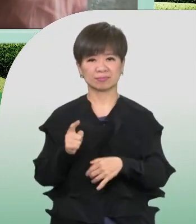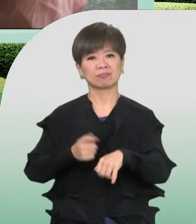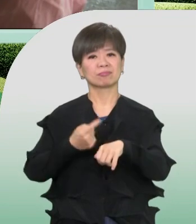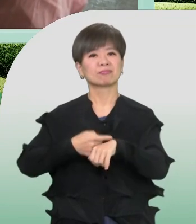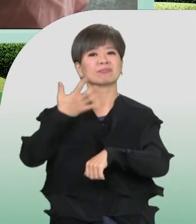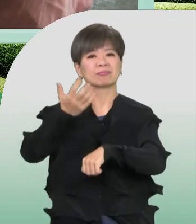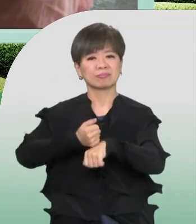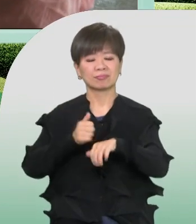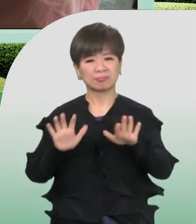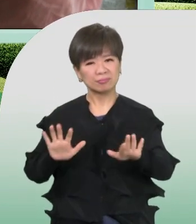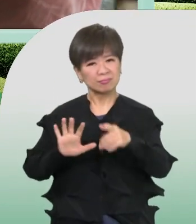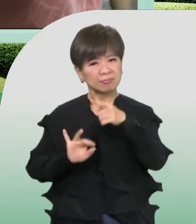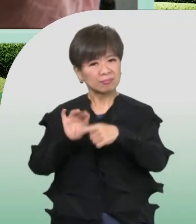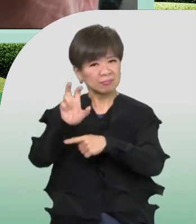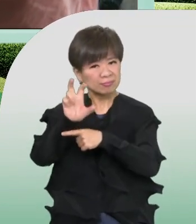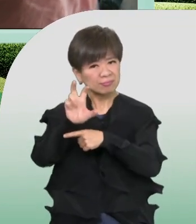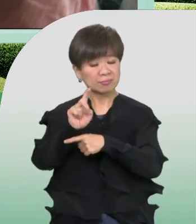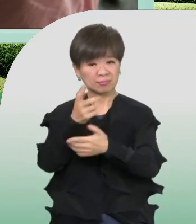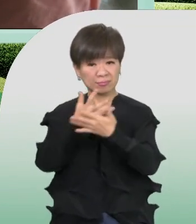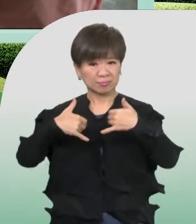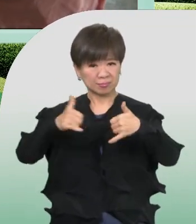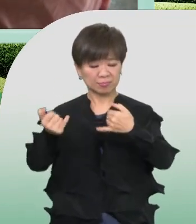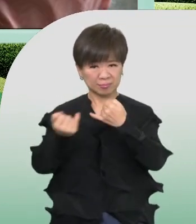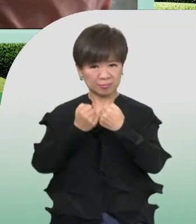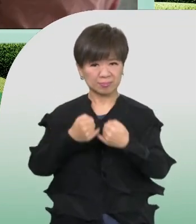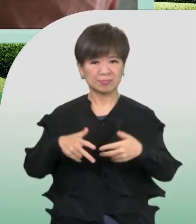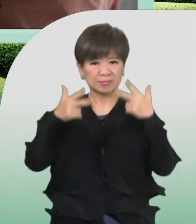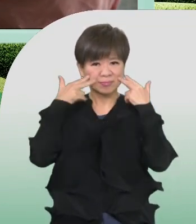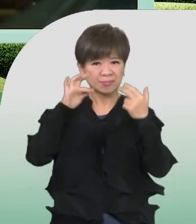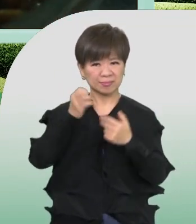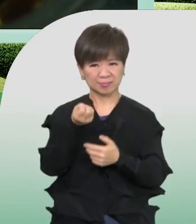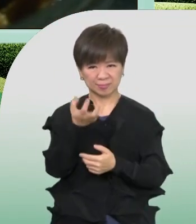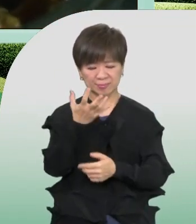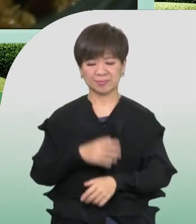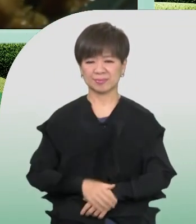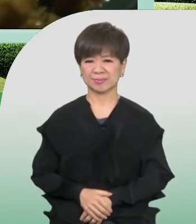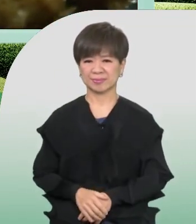的。据说今年有七成都系提苗路货买的。